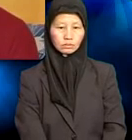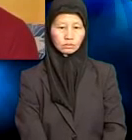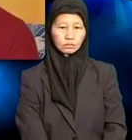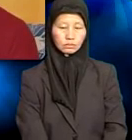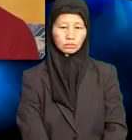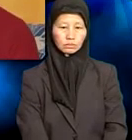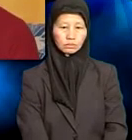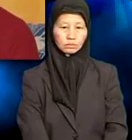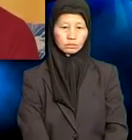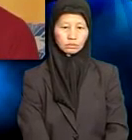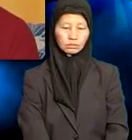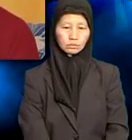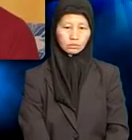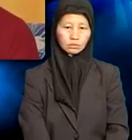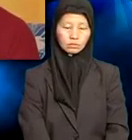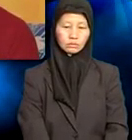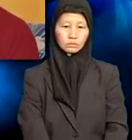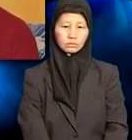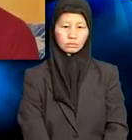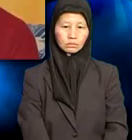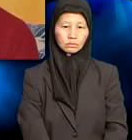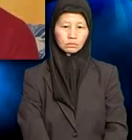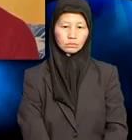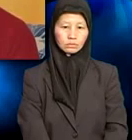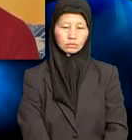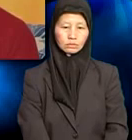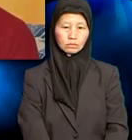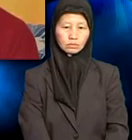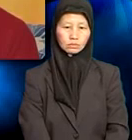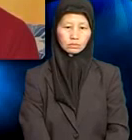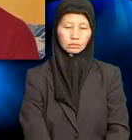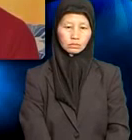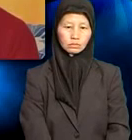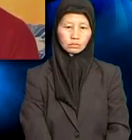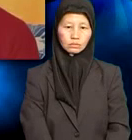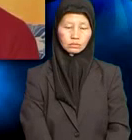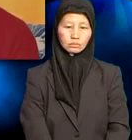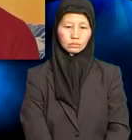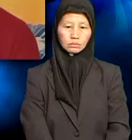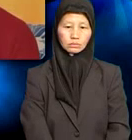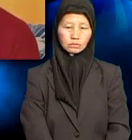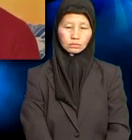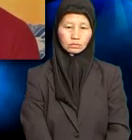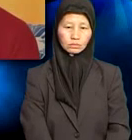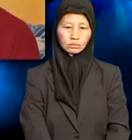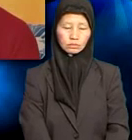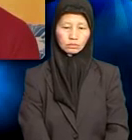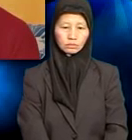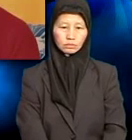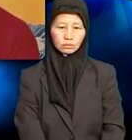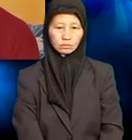Arrahmanirrahim. Maliki yaumiddin. Iyyaka na'budu wa iyyaka nasta'in. Ihdinas